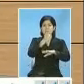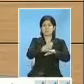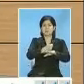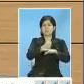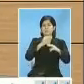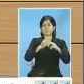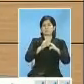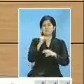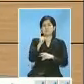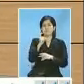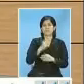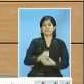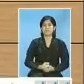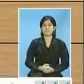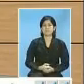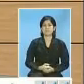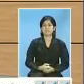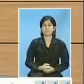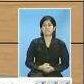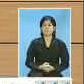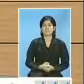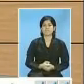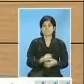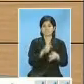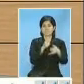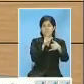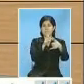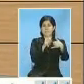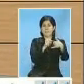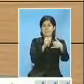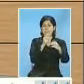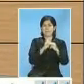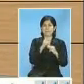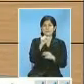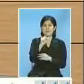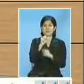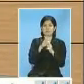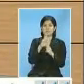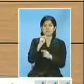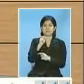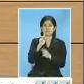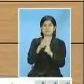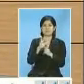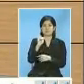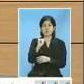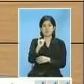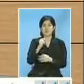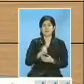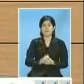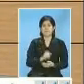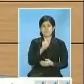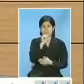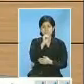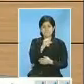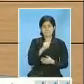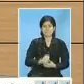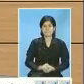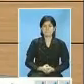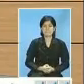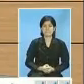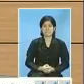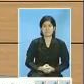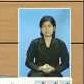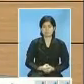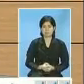ายท่านสุนัยจุลพงศธรได้อภิปรายเมื่อสักครู่บอกว่าสำนวนถูก